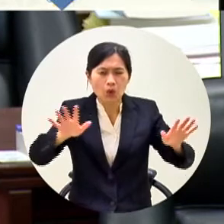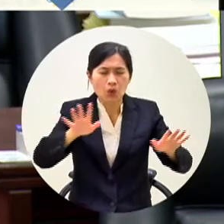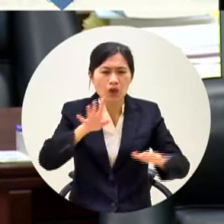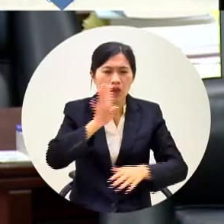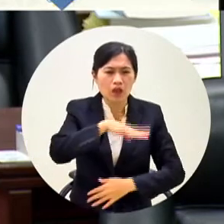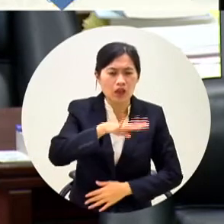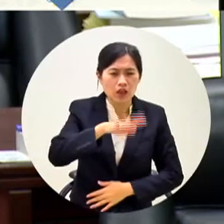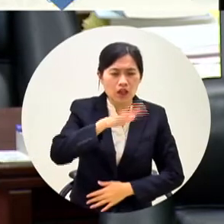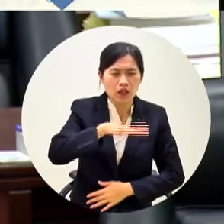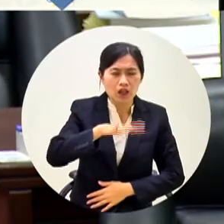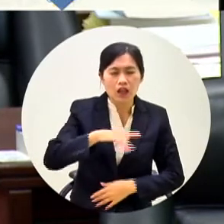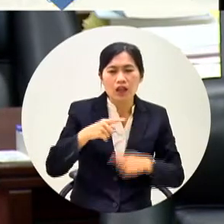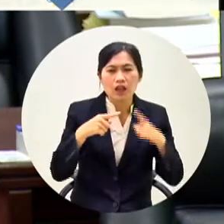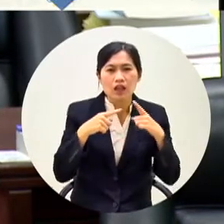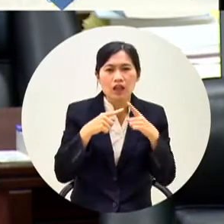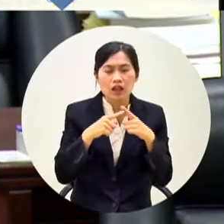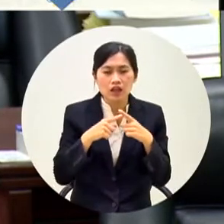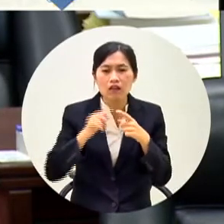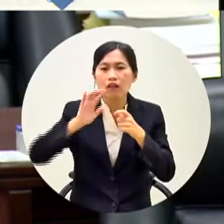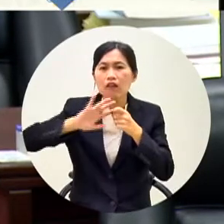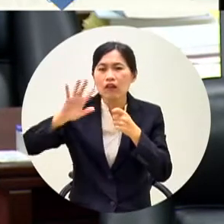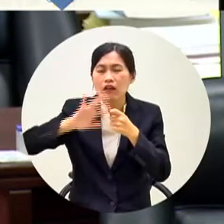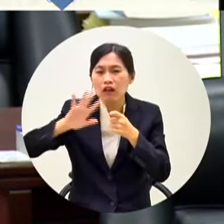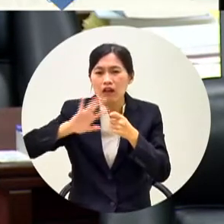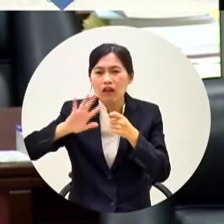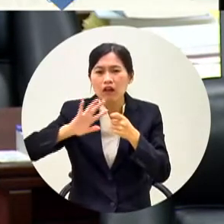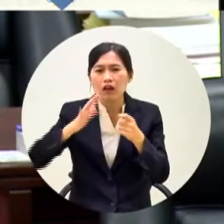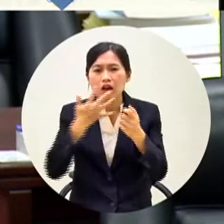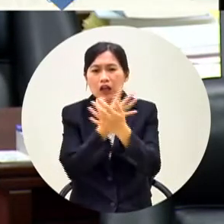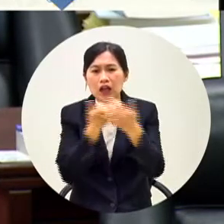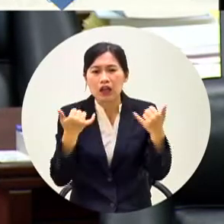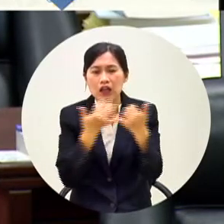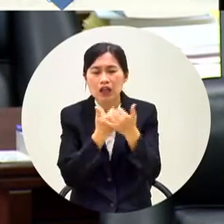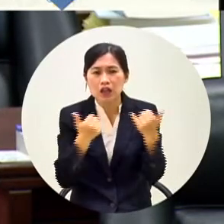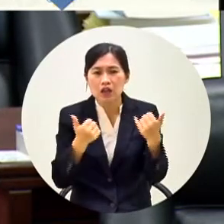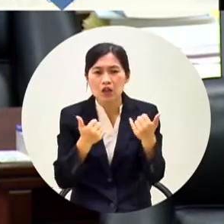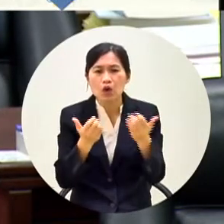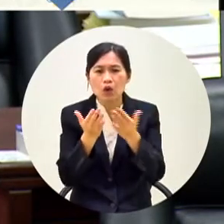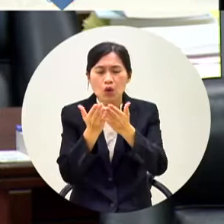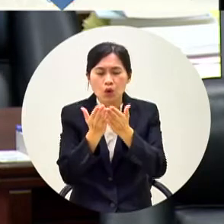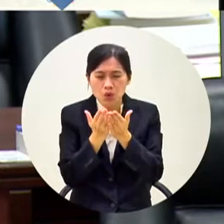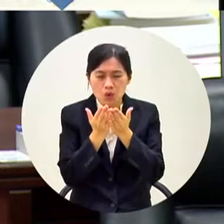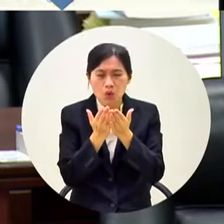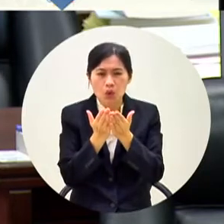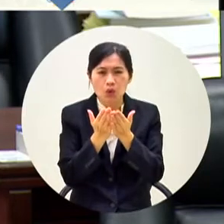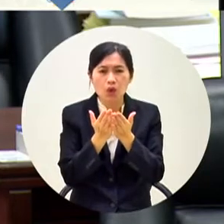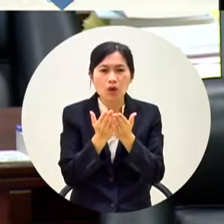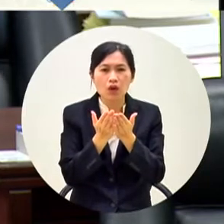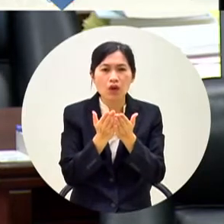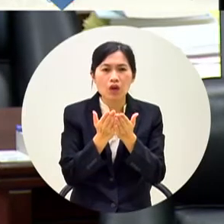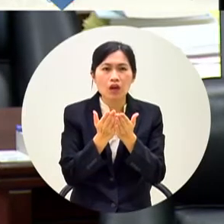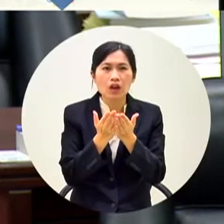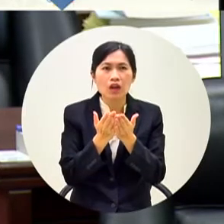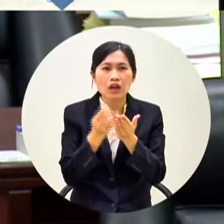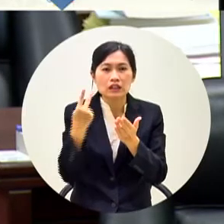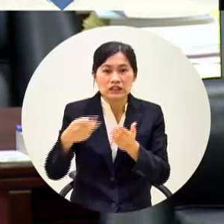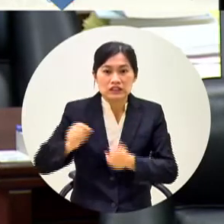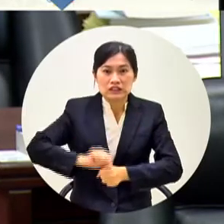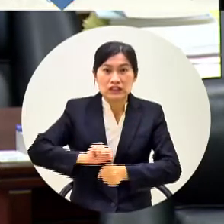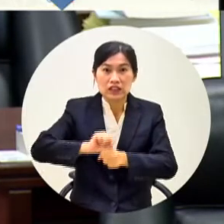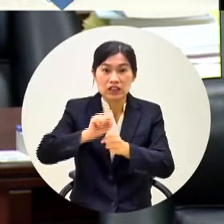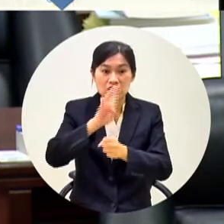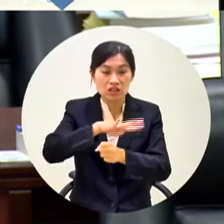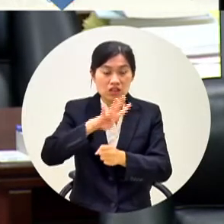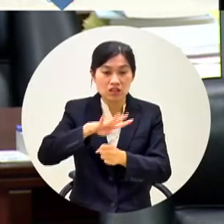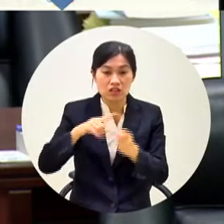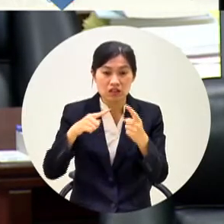课，啊，公家机关啊，拢伫遐。啊！你看，迄4-5千人搁挤出来，啊，规个积伫啊，就